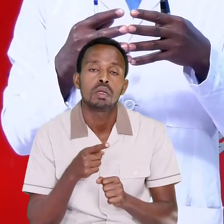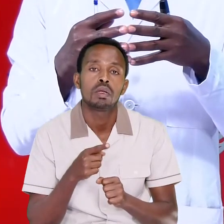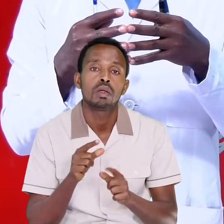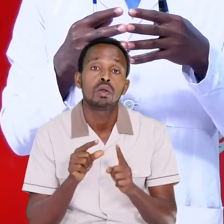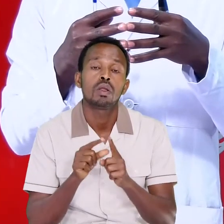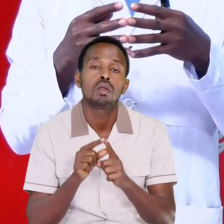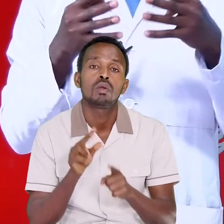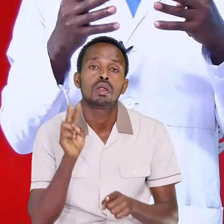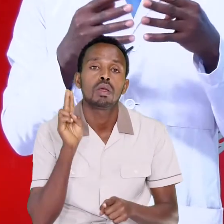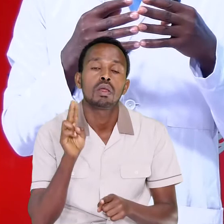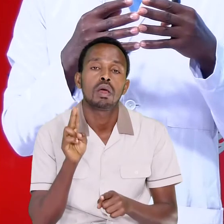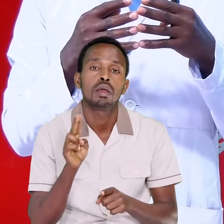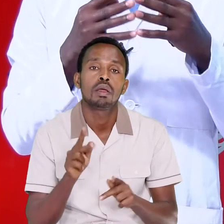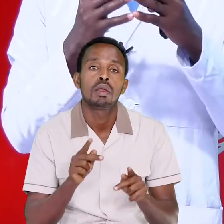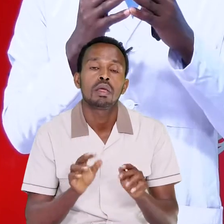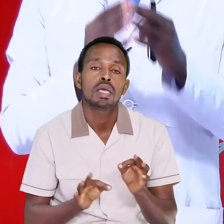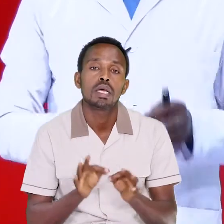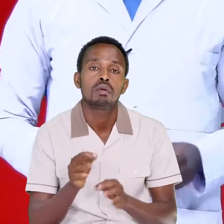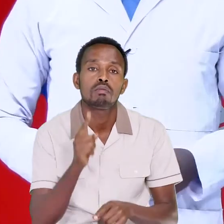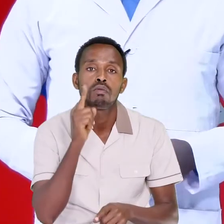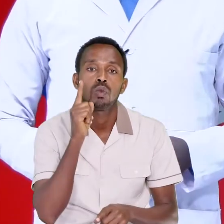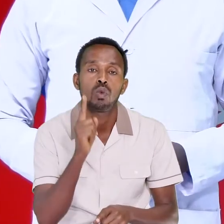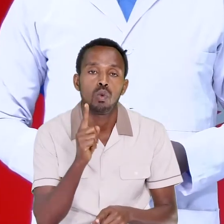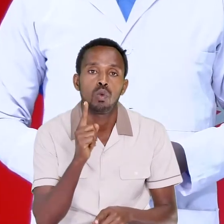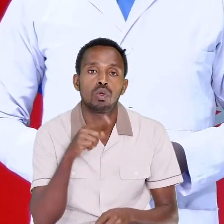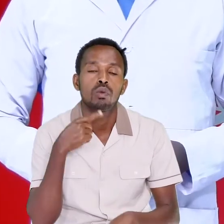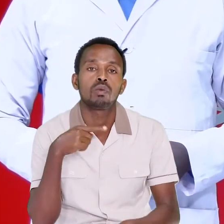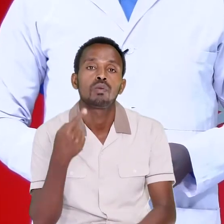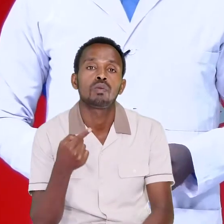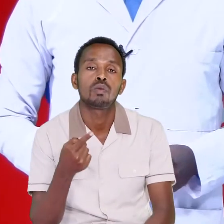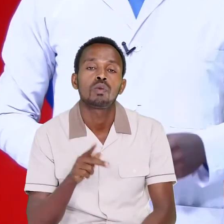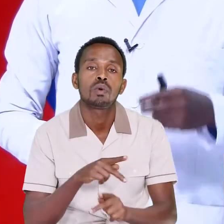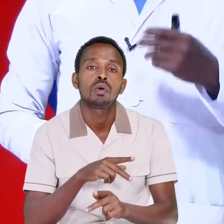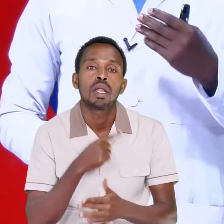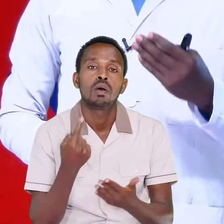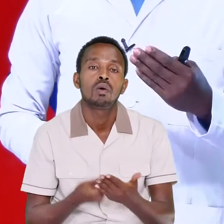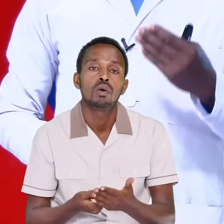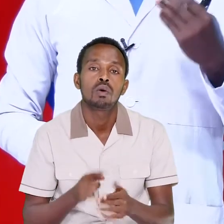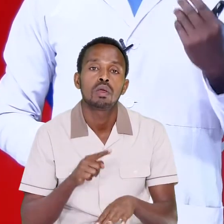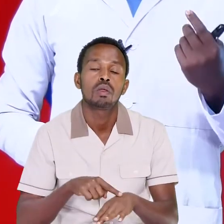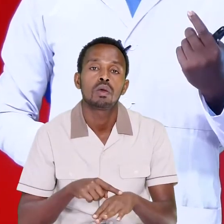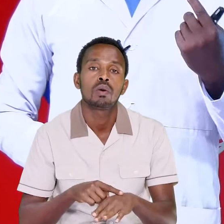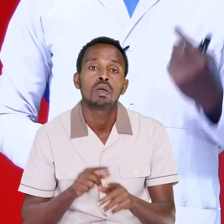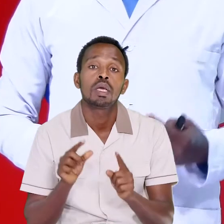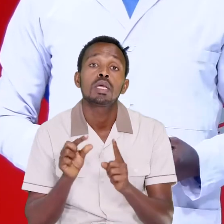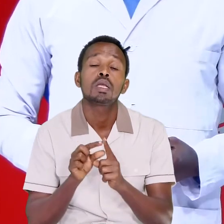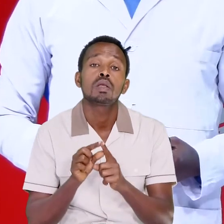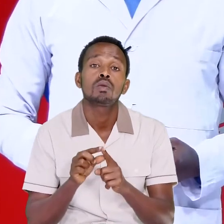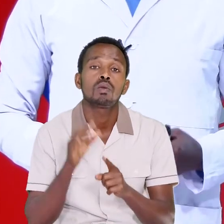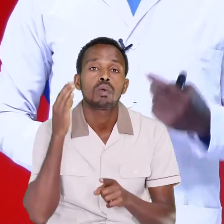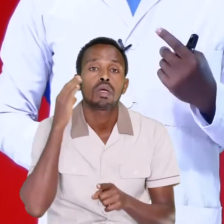lamaan hiikni isaanii tokko jechuudha. Kanaaf yeroo jecha tokko